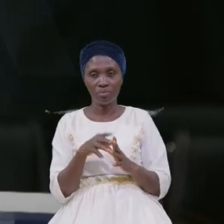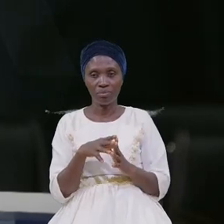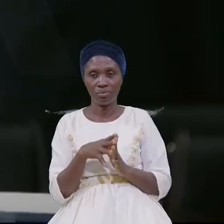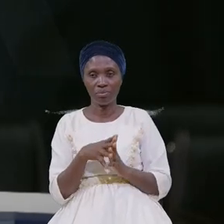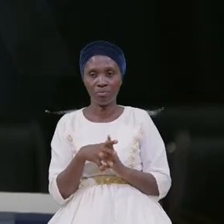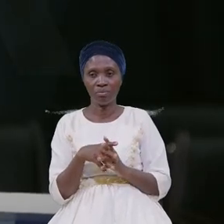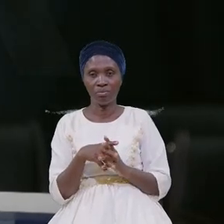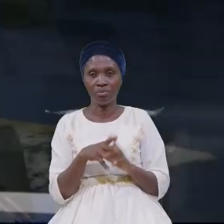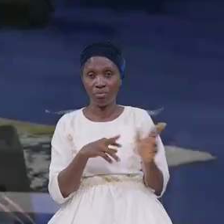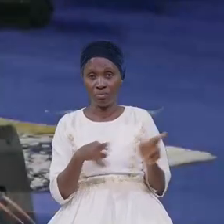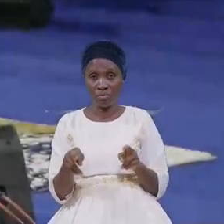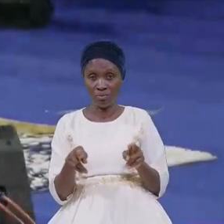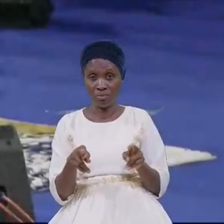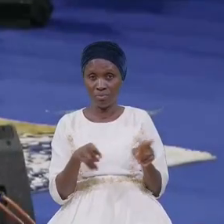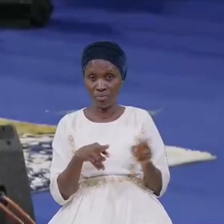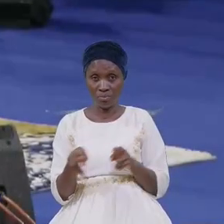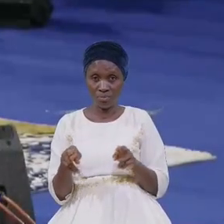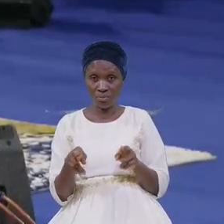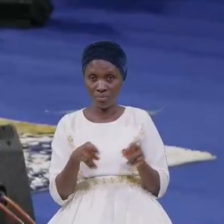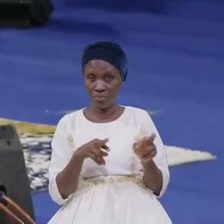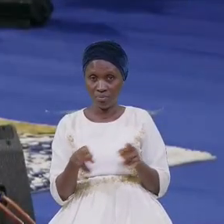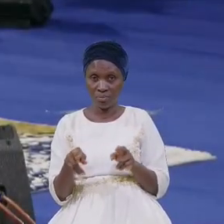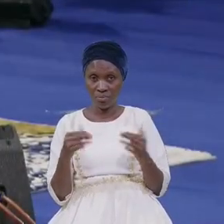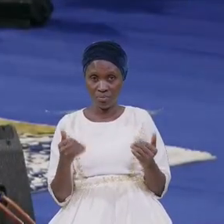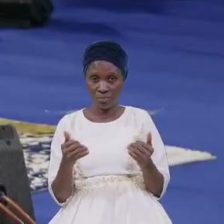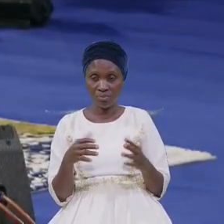Le pasteur va monter maintenant, apprêtez-vous.